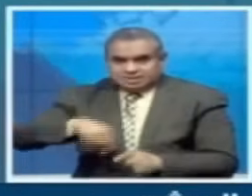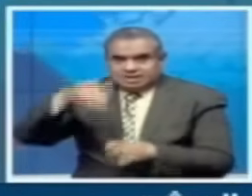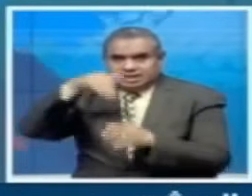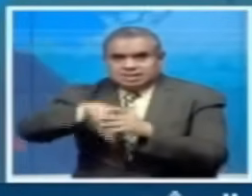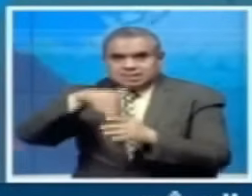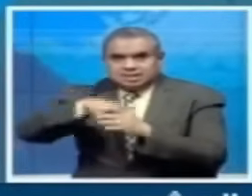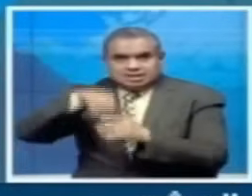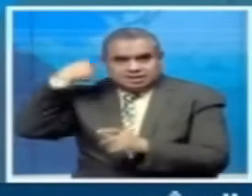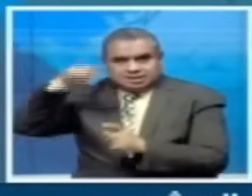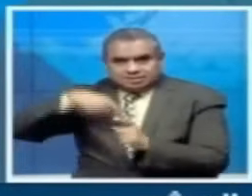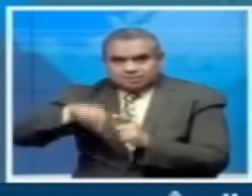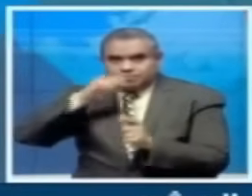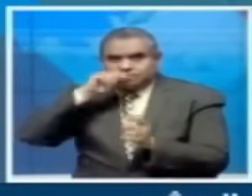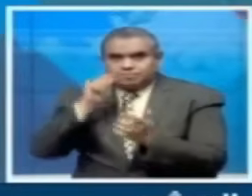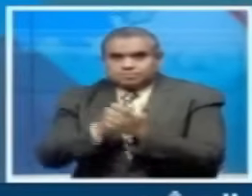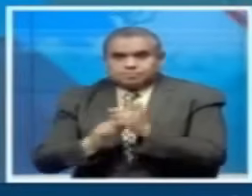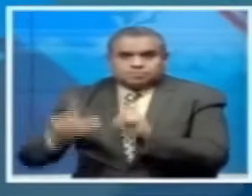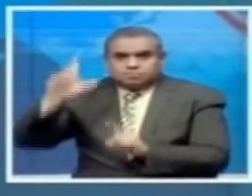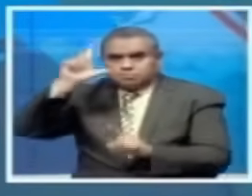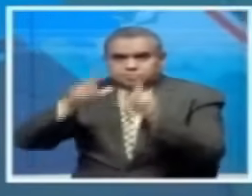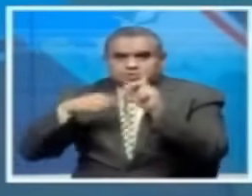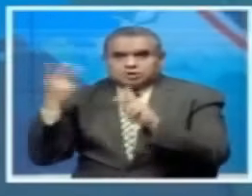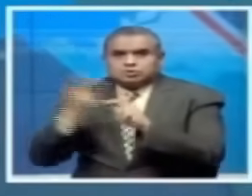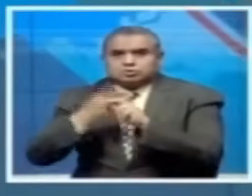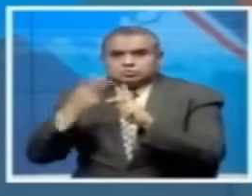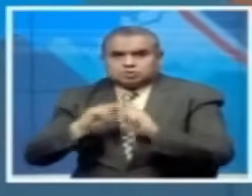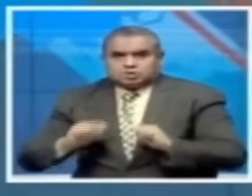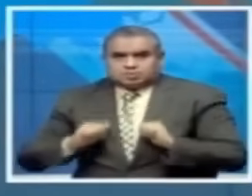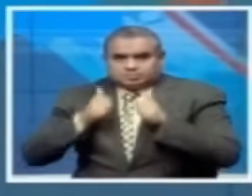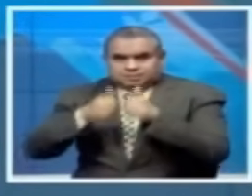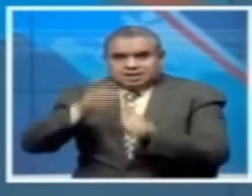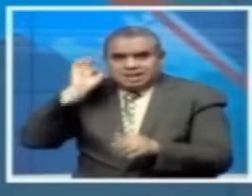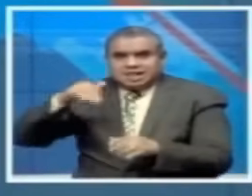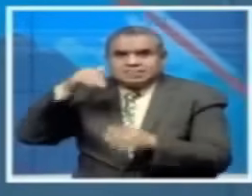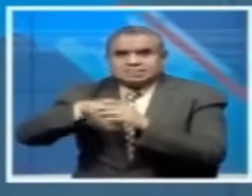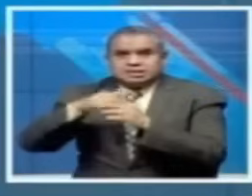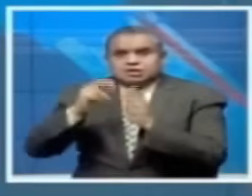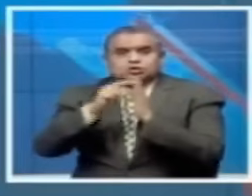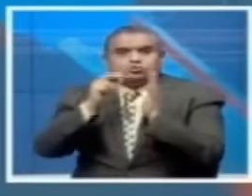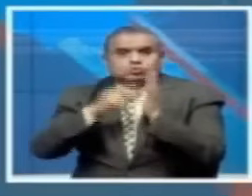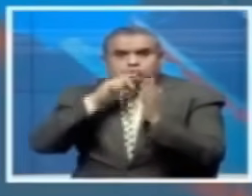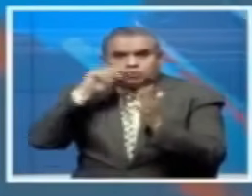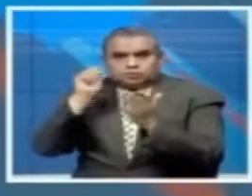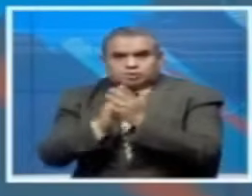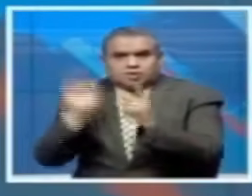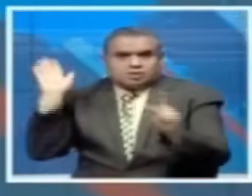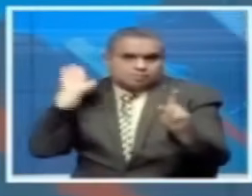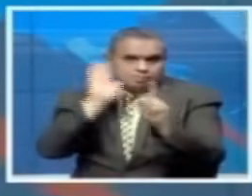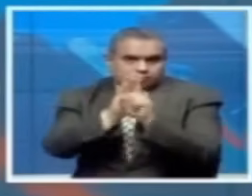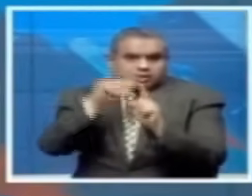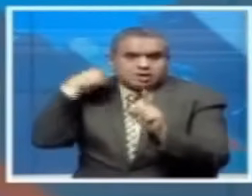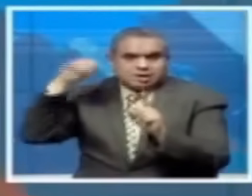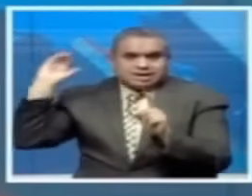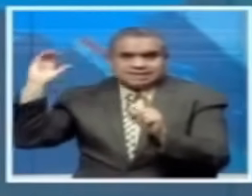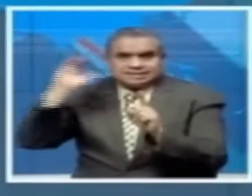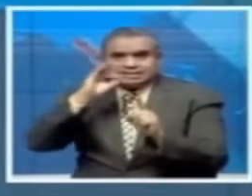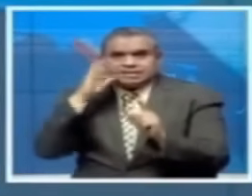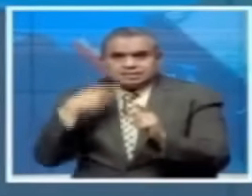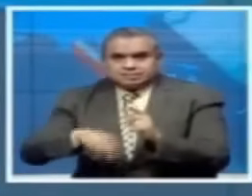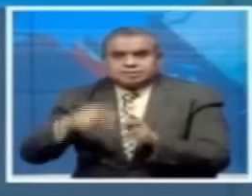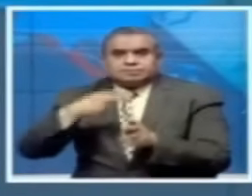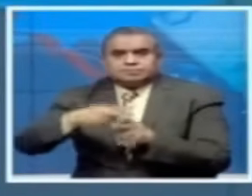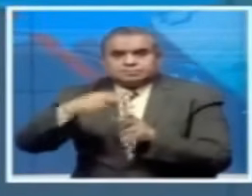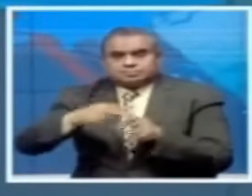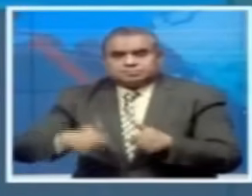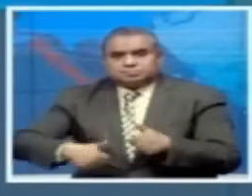الانتخابات الرئاسية القادمة، وأكد الحضور على أهمية المشاركة في الاستحقاق الدستوري والوقوف خلف المرشح الرئاسي